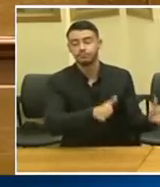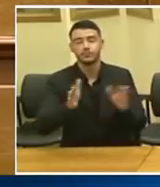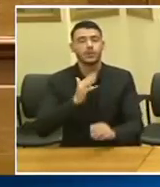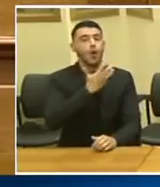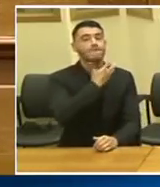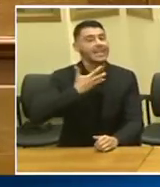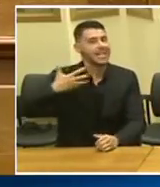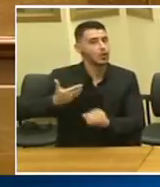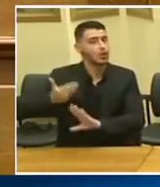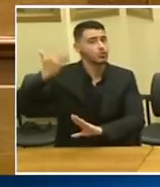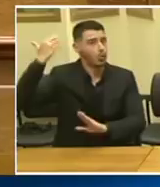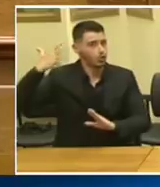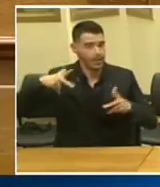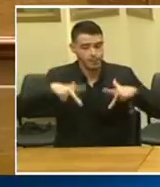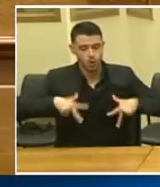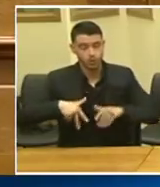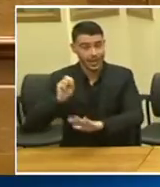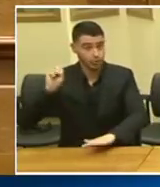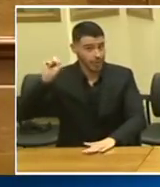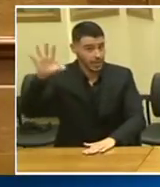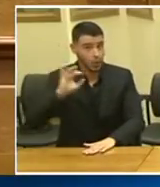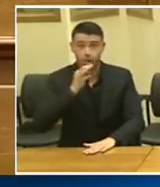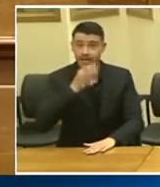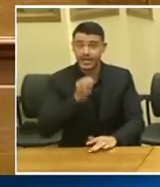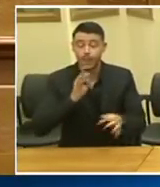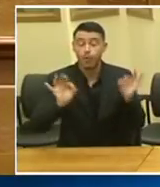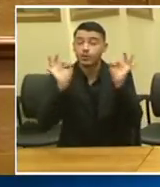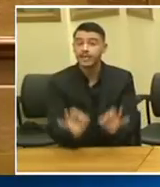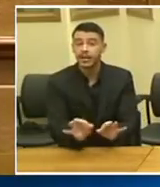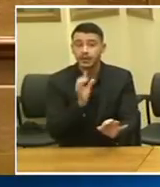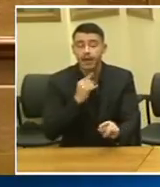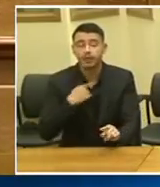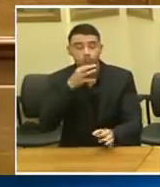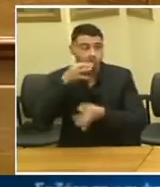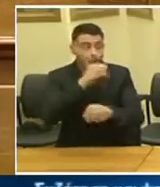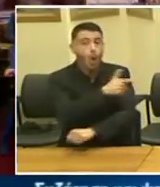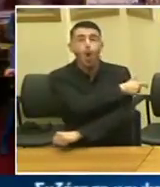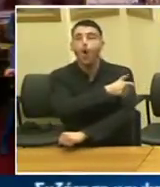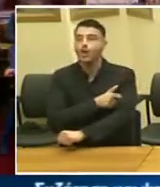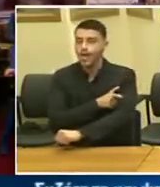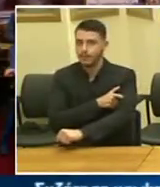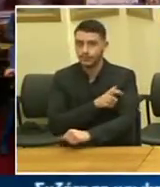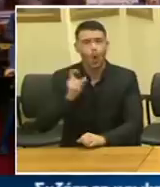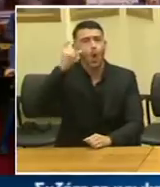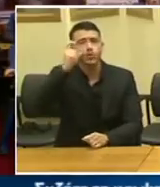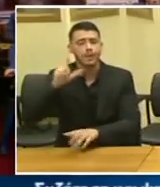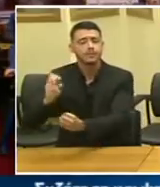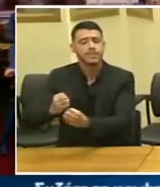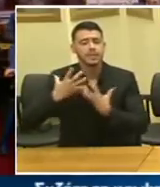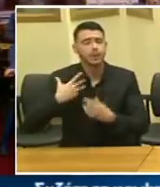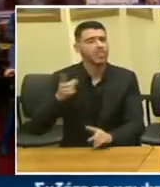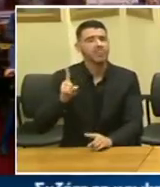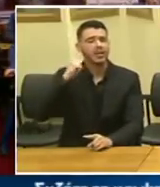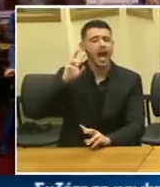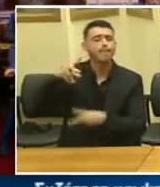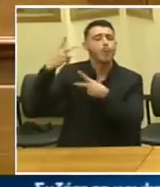υπουργός εξωτερικών κάνει πολύ συγκεκριμένη τοποθέτηση στον ΟΗΕ. Μας ενημέρωσε ο κύριος Σαμαράς ότι ήταν προσωπική του θέση. Δεν είναι η προσωπική